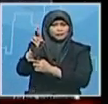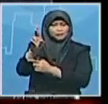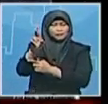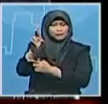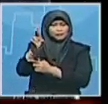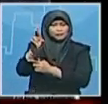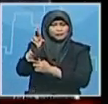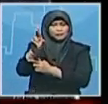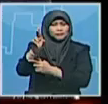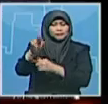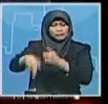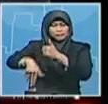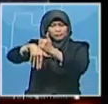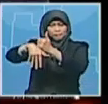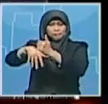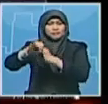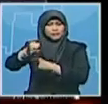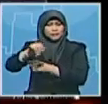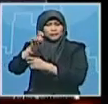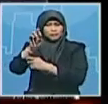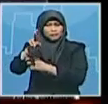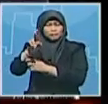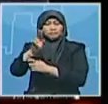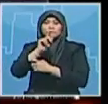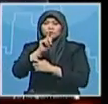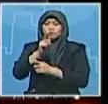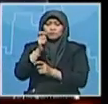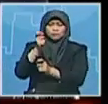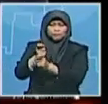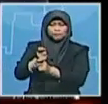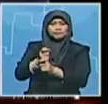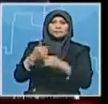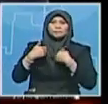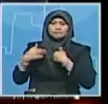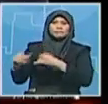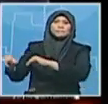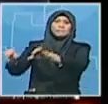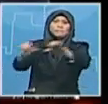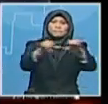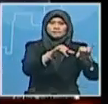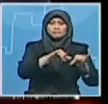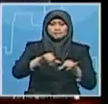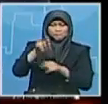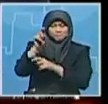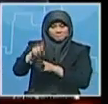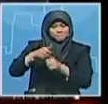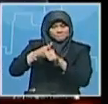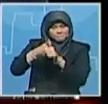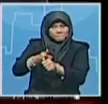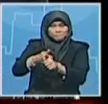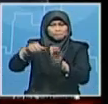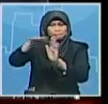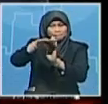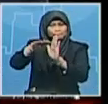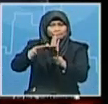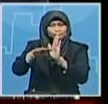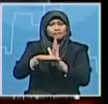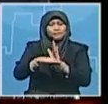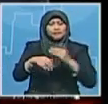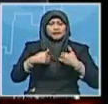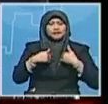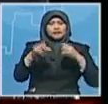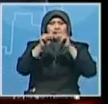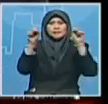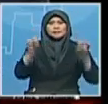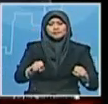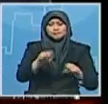Malaysia. Mereka memang sudah menetapkan ada standard tertentu yang perlu dipatuhi dan juga ada sistem untuk